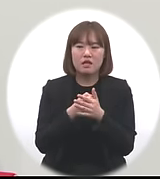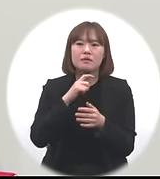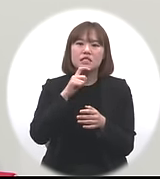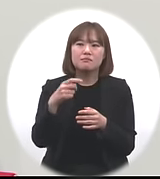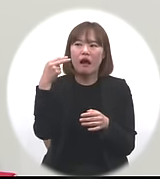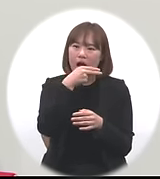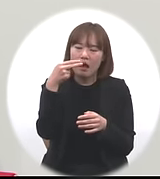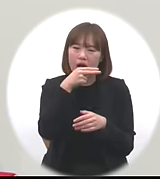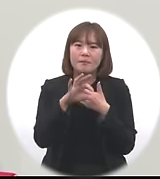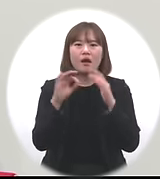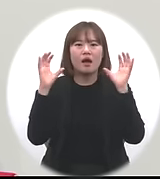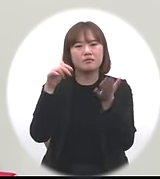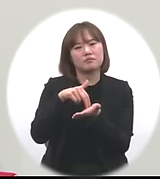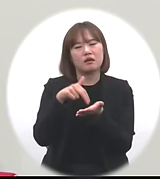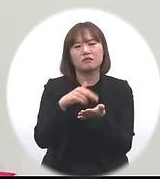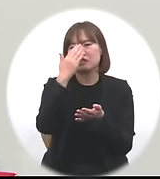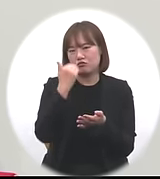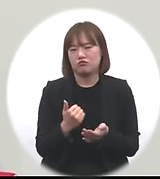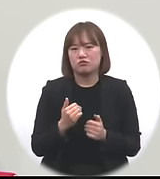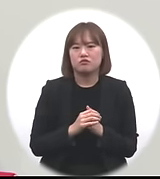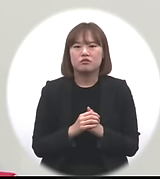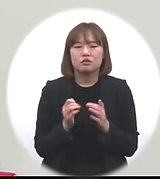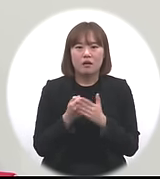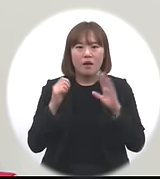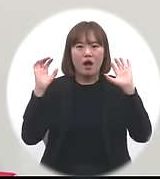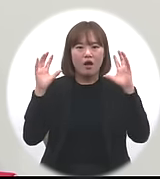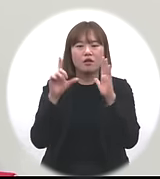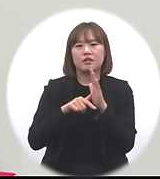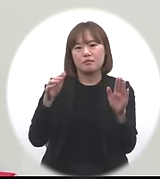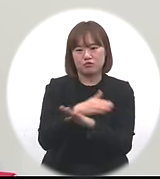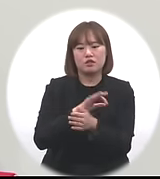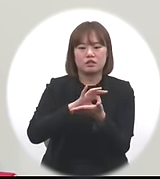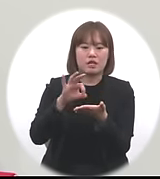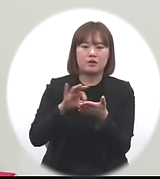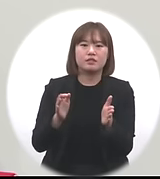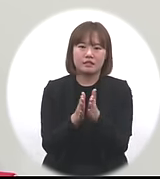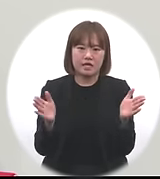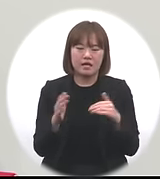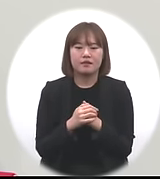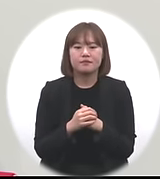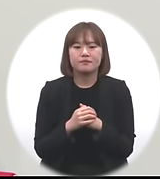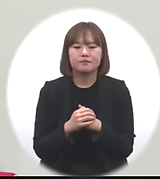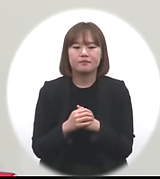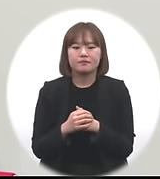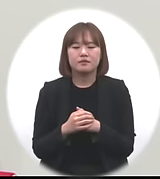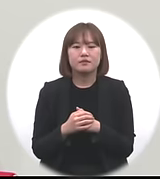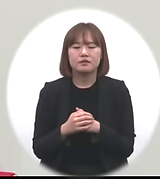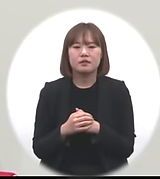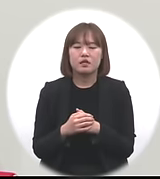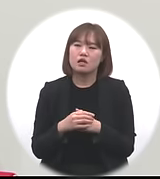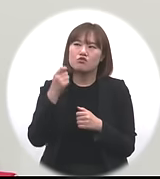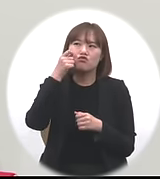들면 애가 가만히 있을 리가 없습니다. 그래서 어렸을 때부터 시작을 하셔야 돼요. 아래 앞니 처음 나오는 거 언제죠?